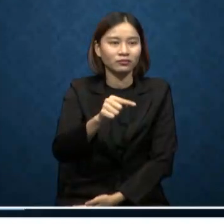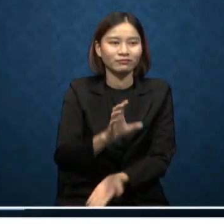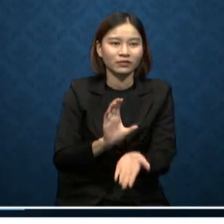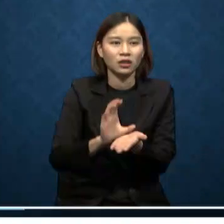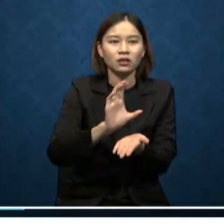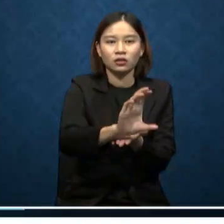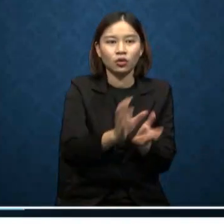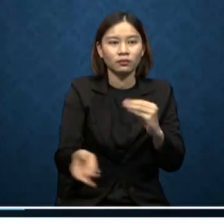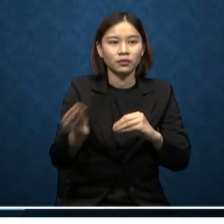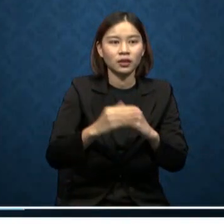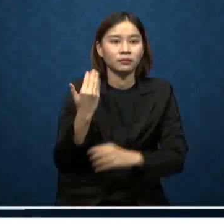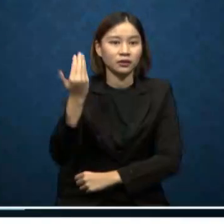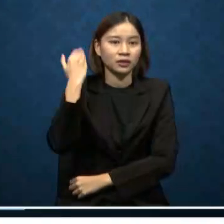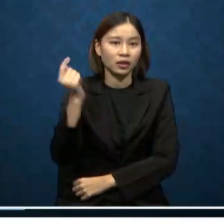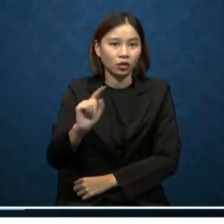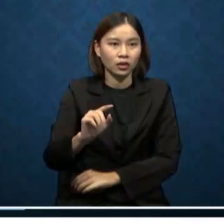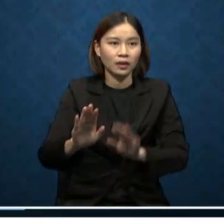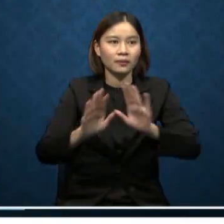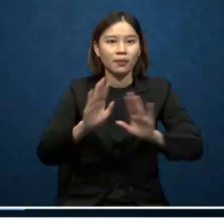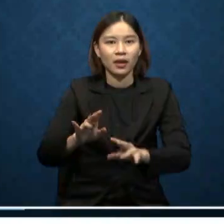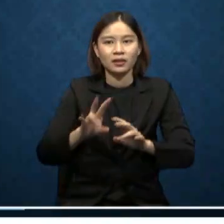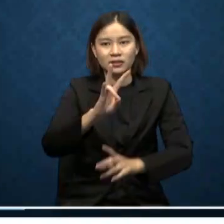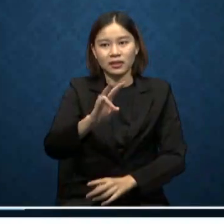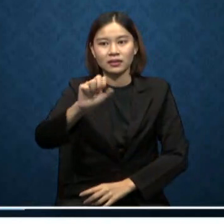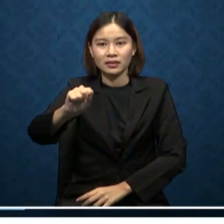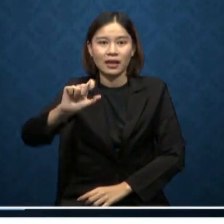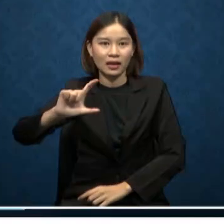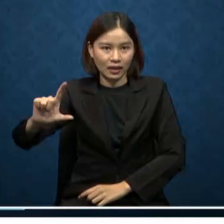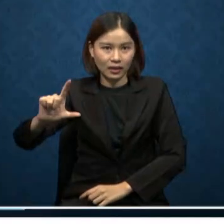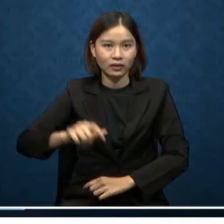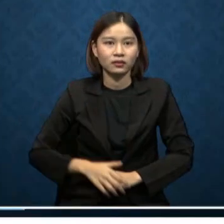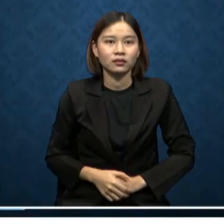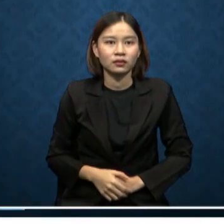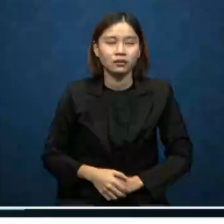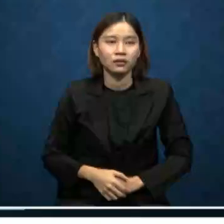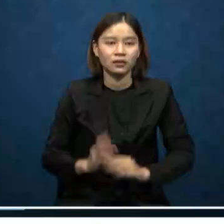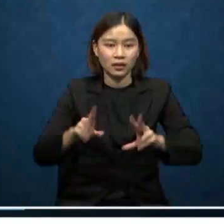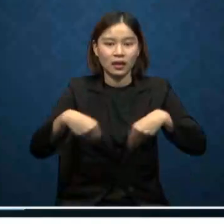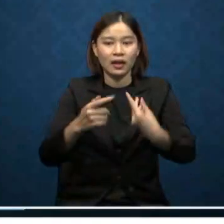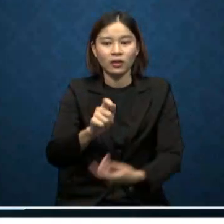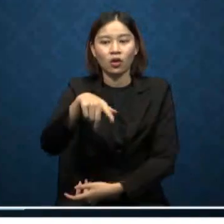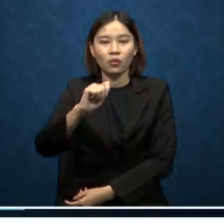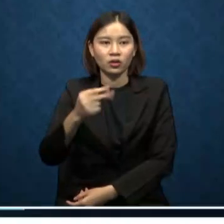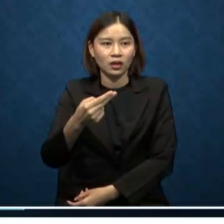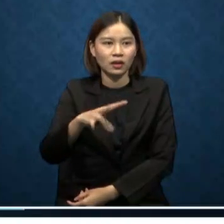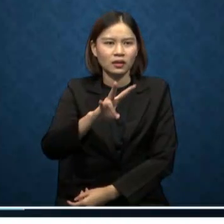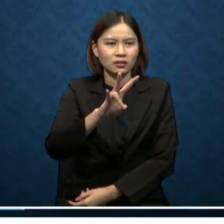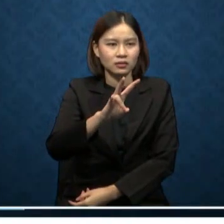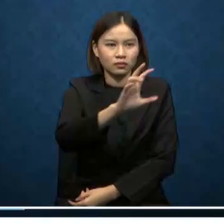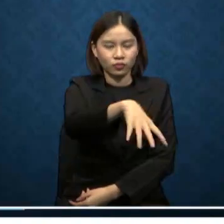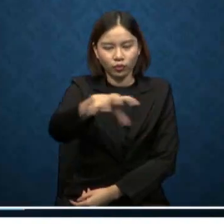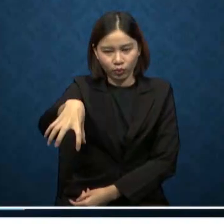ขึ้นจากเดิมอยู่ใราวประมาณ 7 แนล้านให้กัองคอปกรรณสองถิ่ 7,850 แง